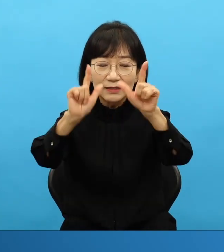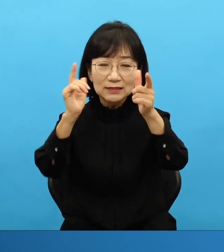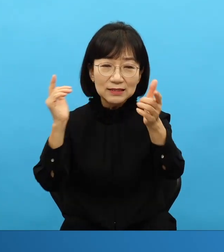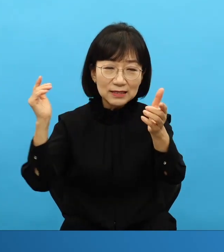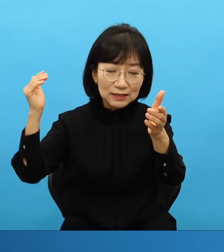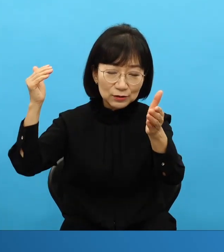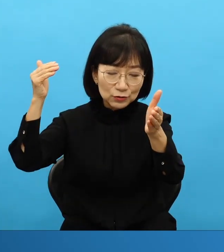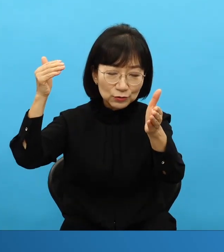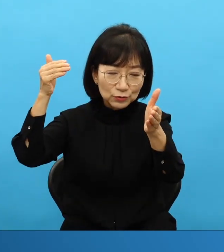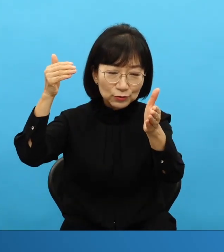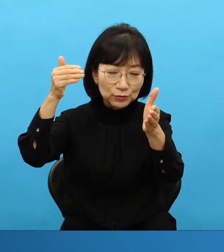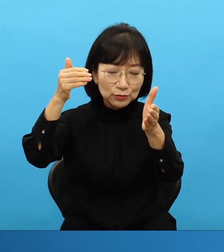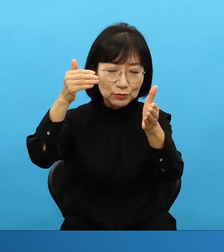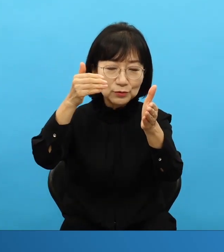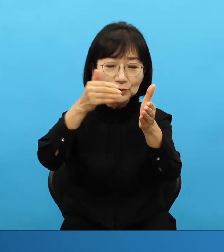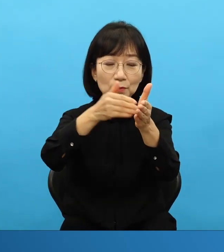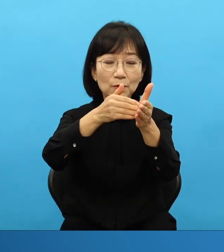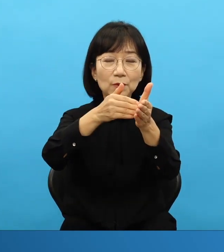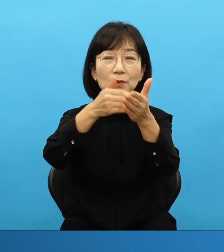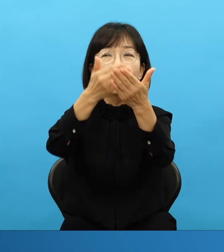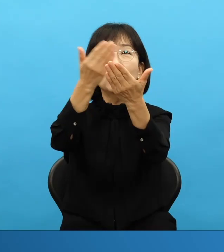늙은